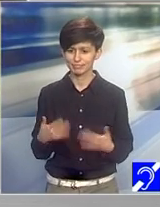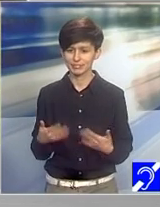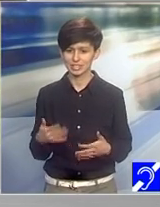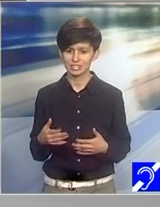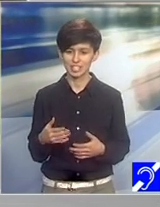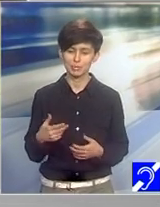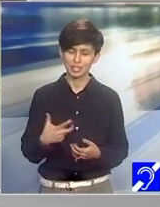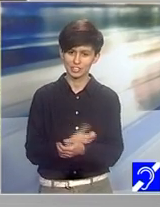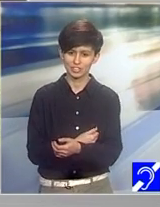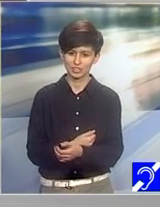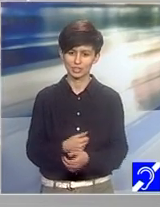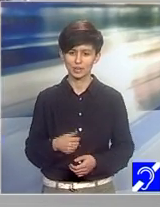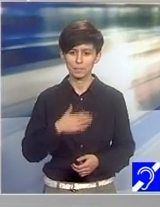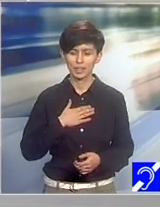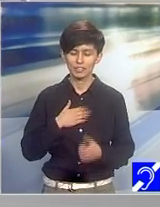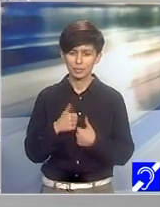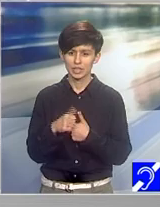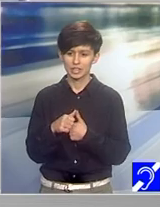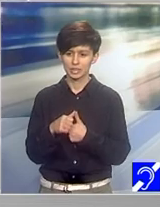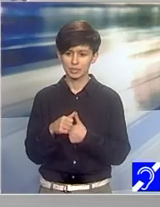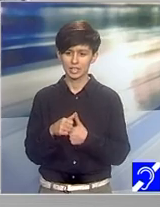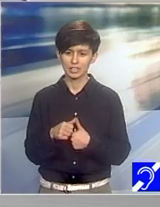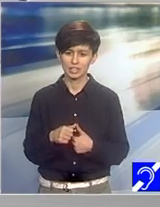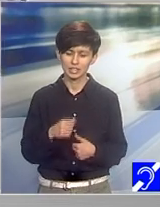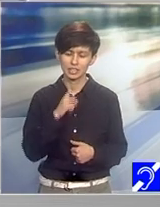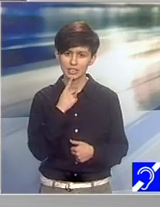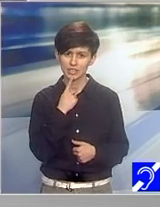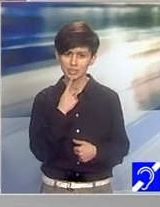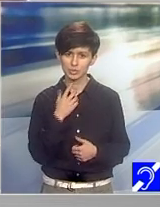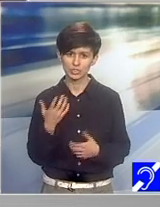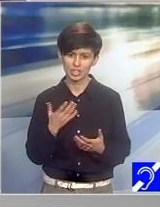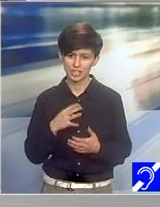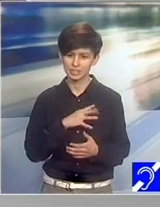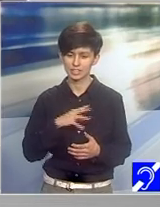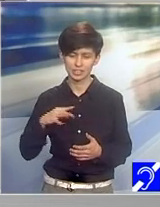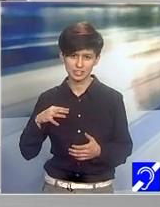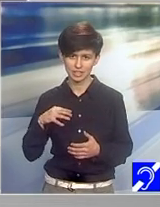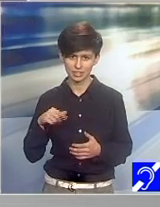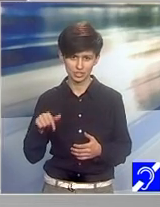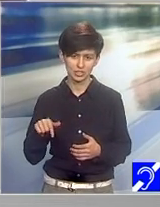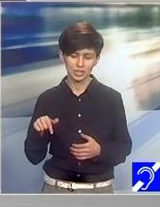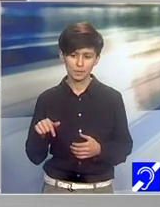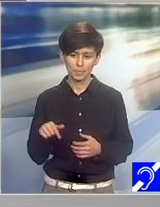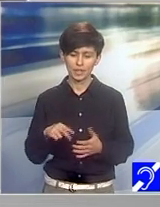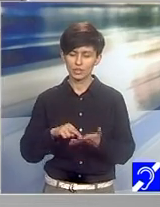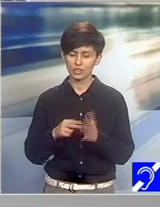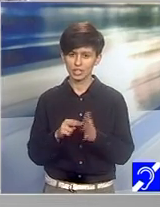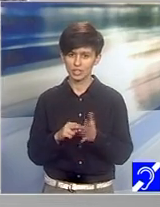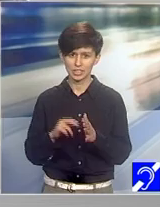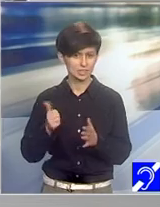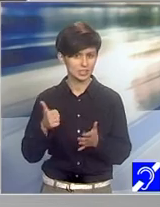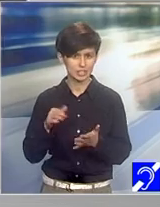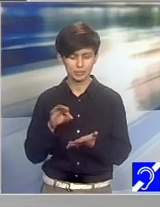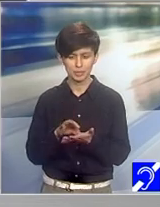prietena Leontina Prodan de la Timișoara. Ea este sălăjancă de origine și acolo a organizat pentru prima dată